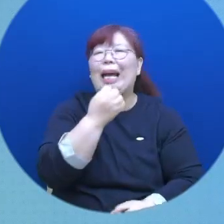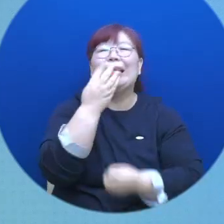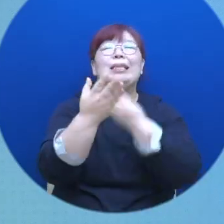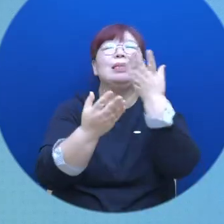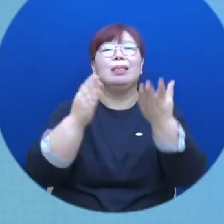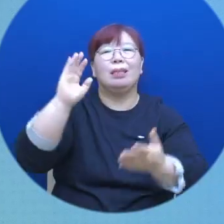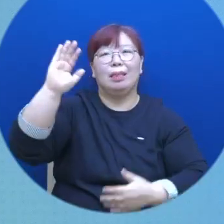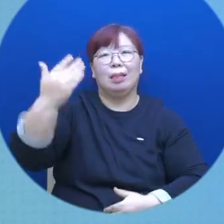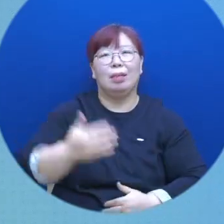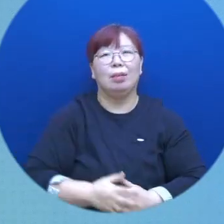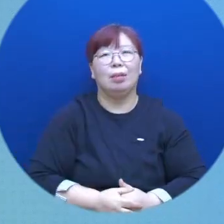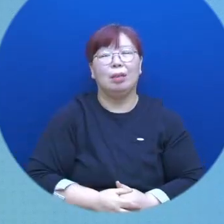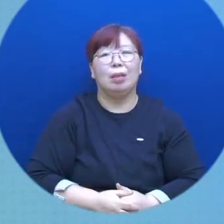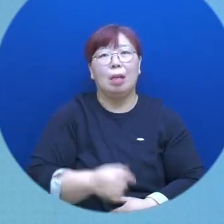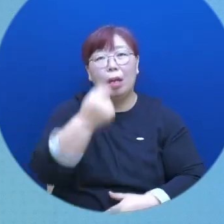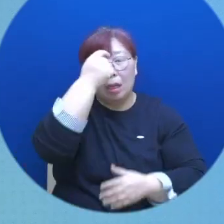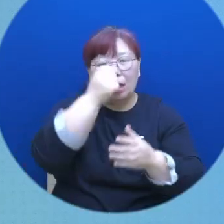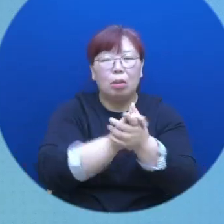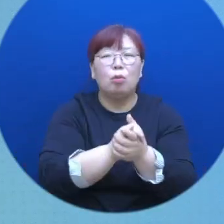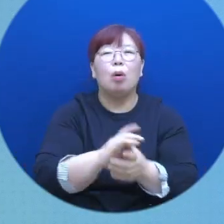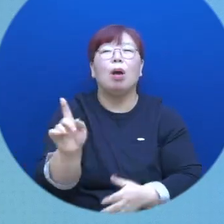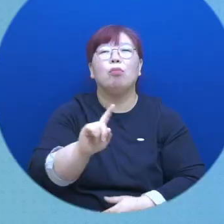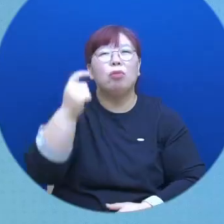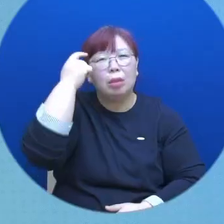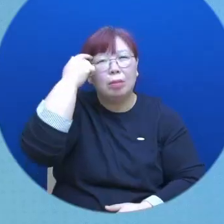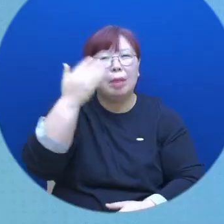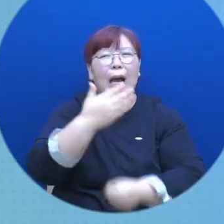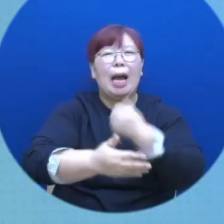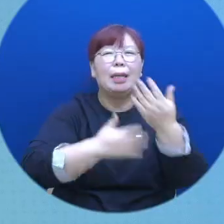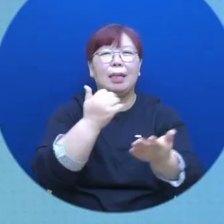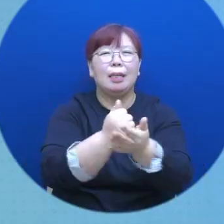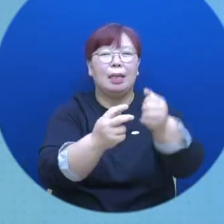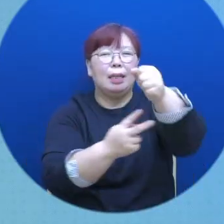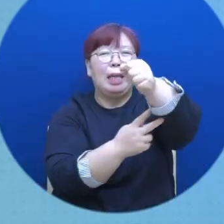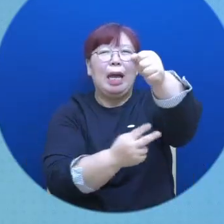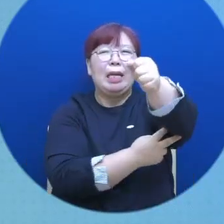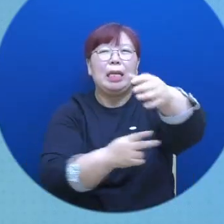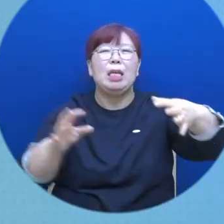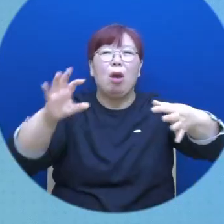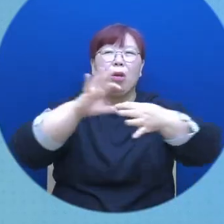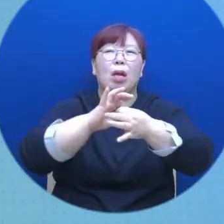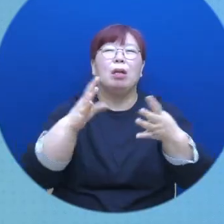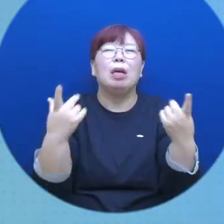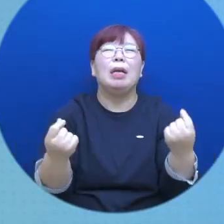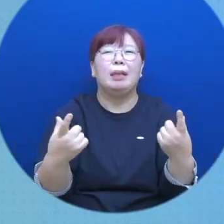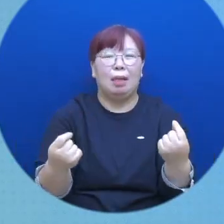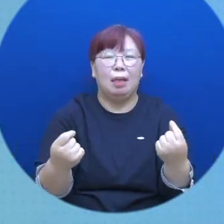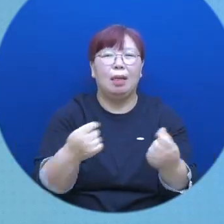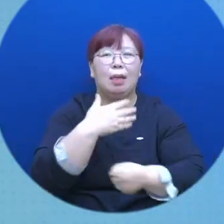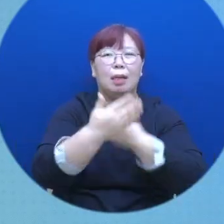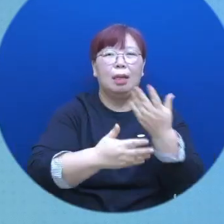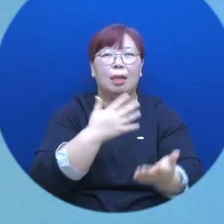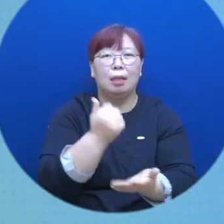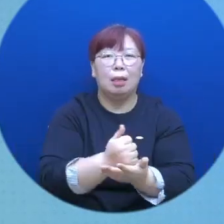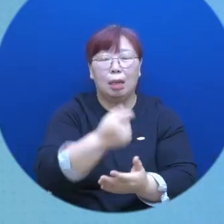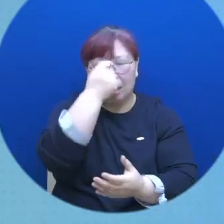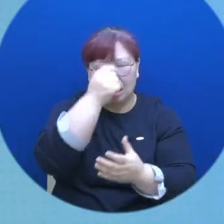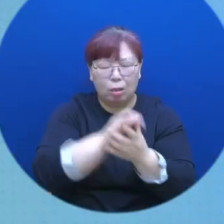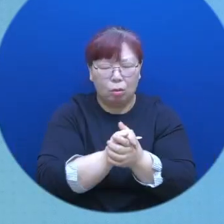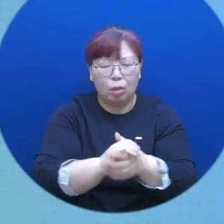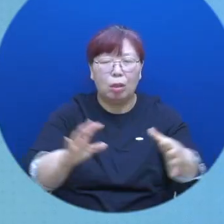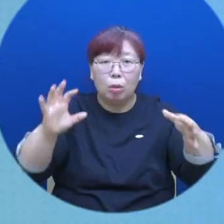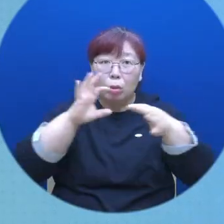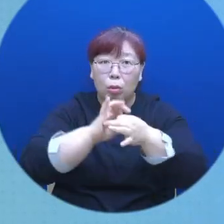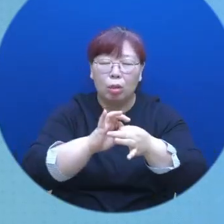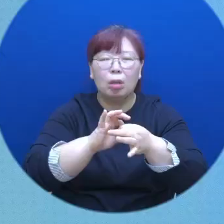됩니다. 기도가 무엇입니까? 하나님과 다리 놓기입니다. 저와 여러분이 하나님과 기도를 통하여